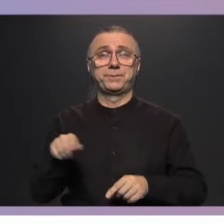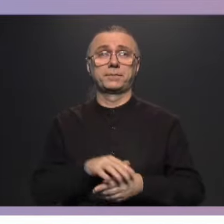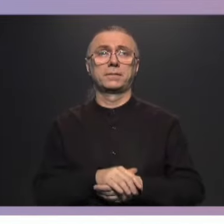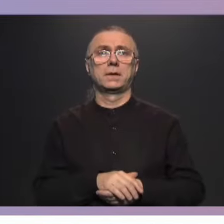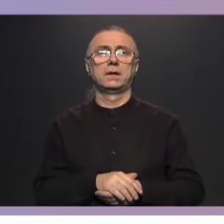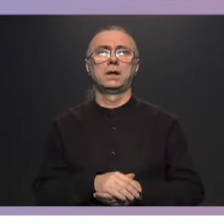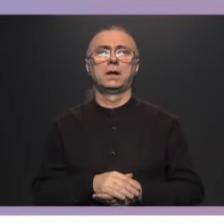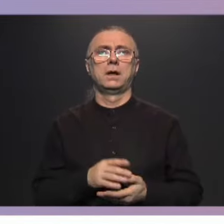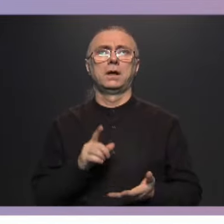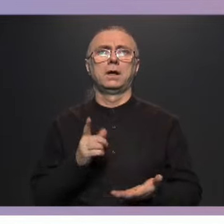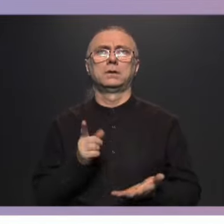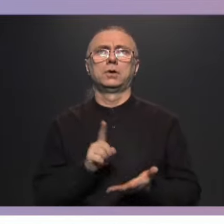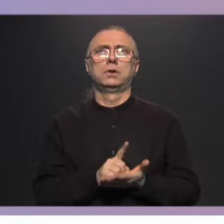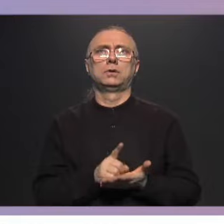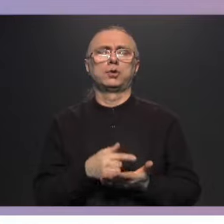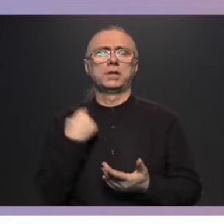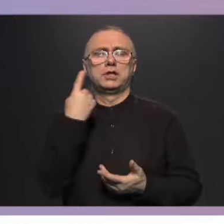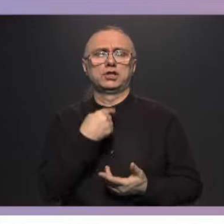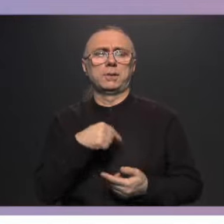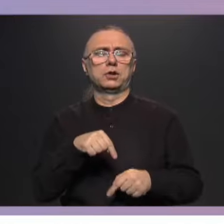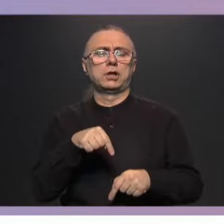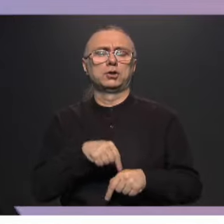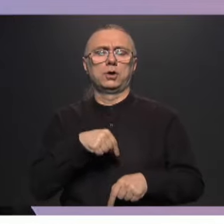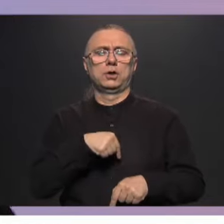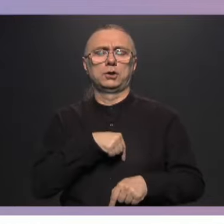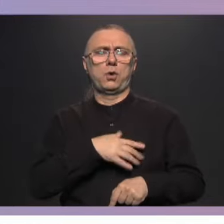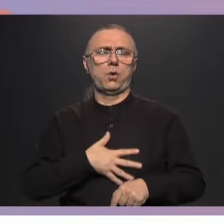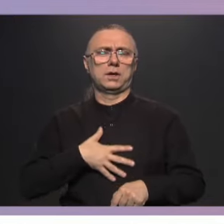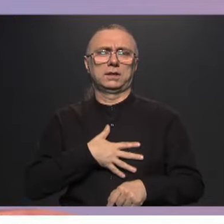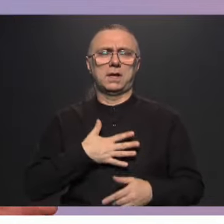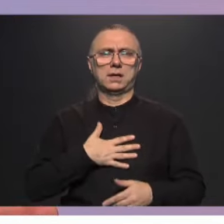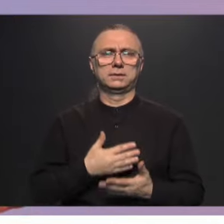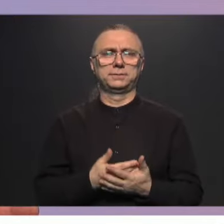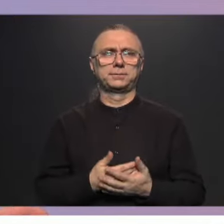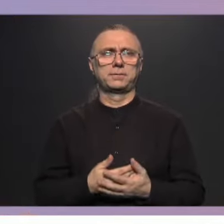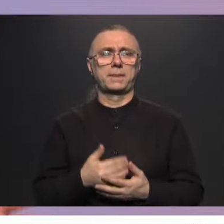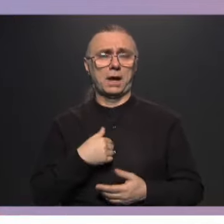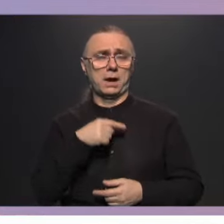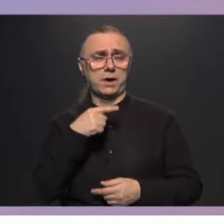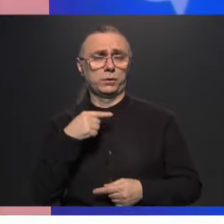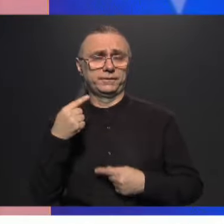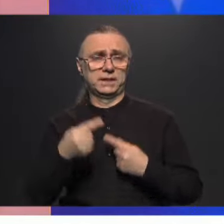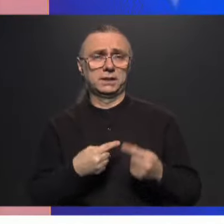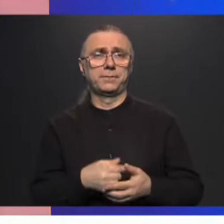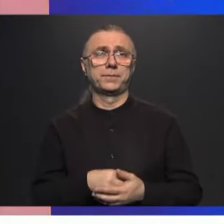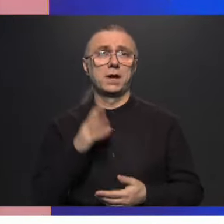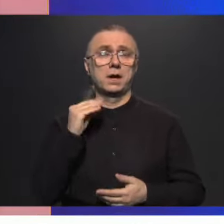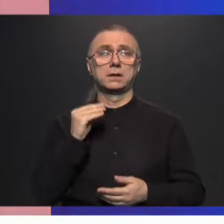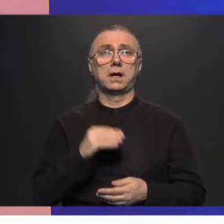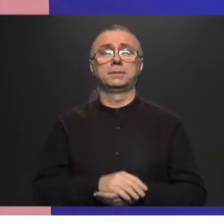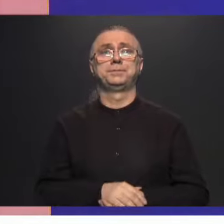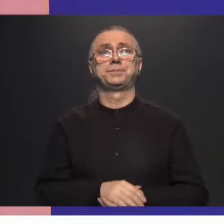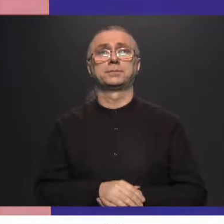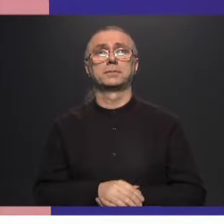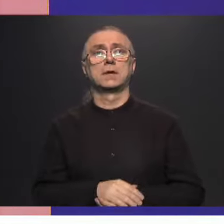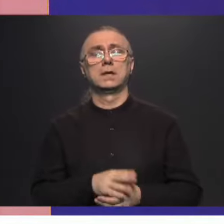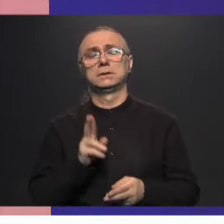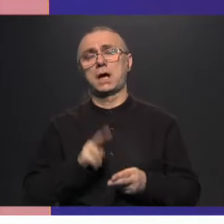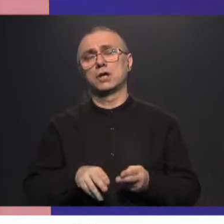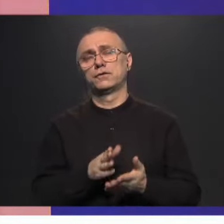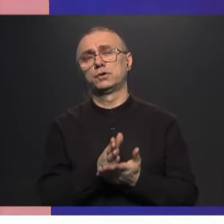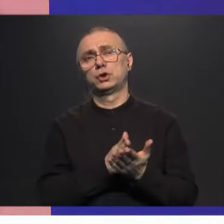личностным, оно должно нас трогать. То есть если, я, допустим, всегда говорю, вот, когда заканчиваю службу,